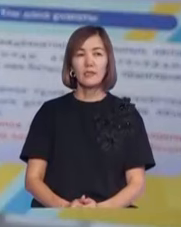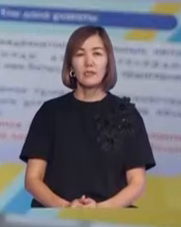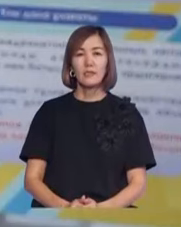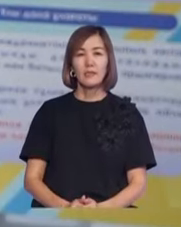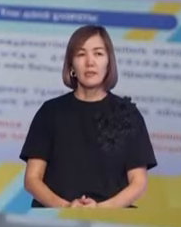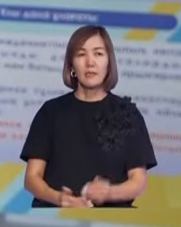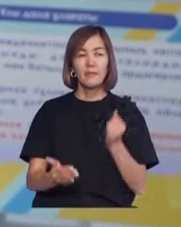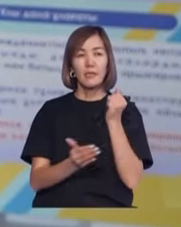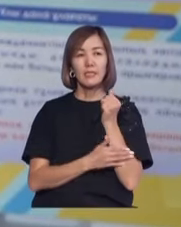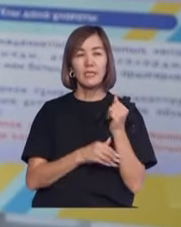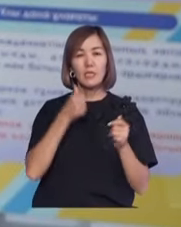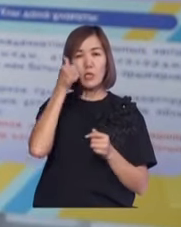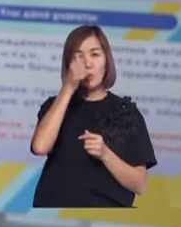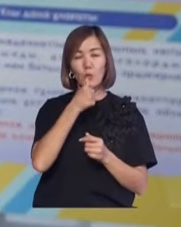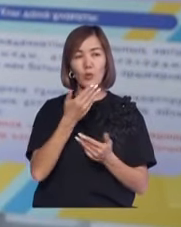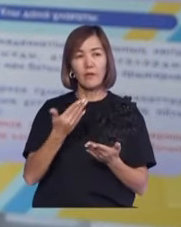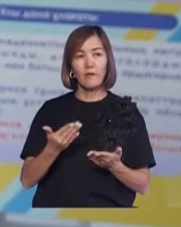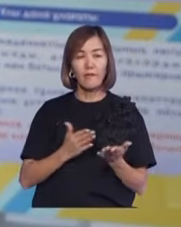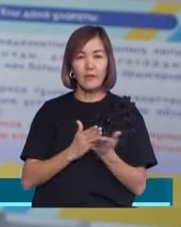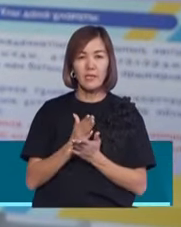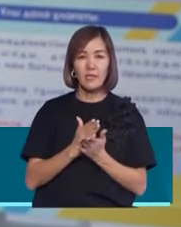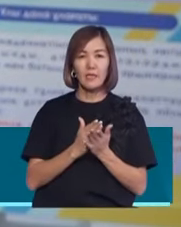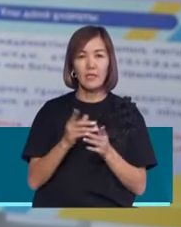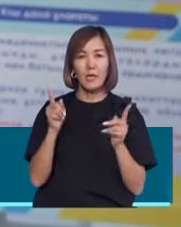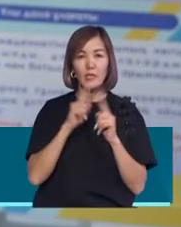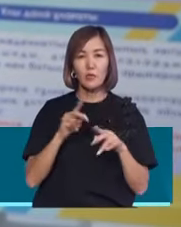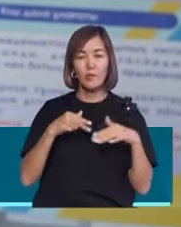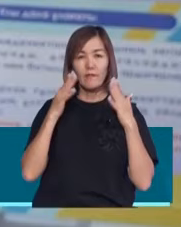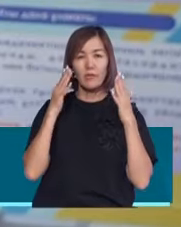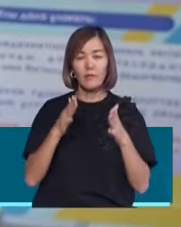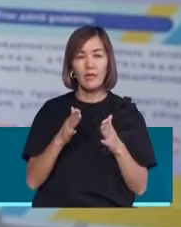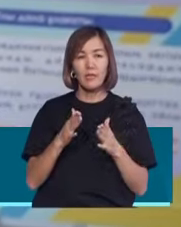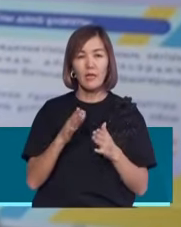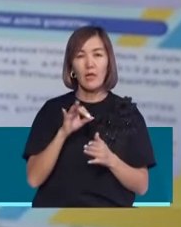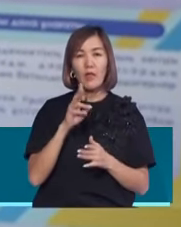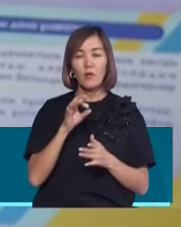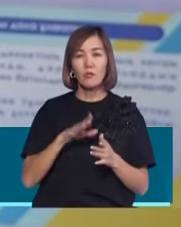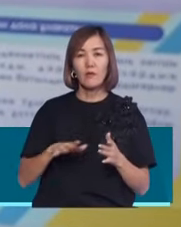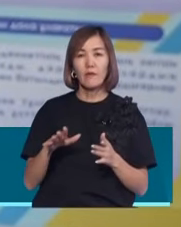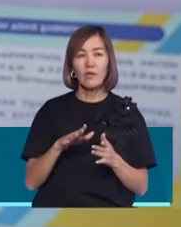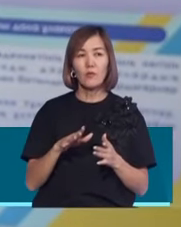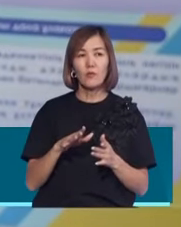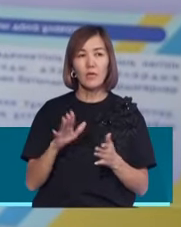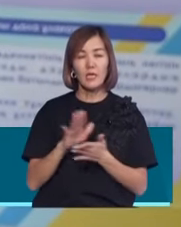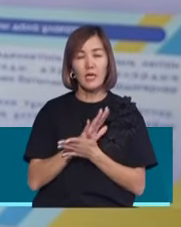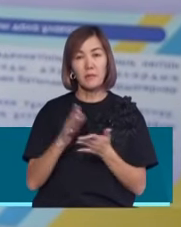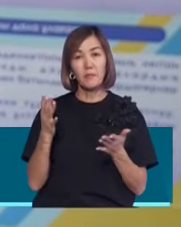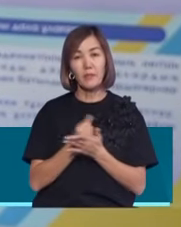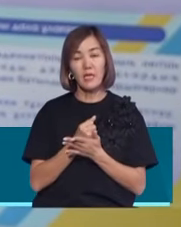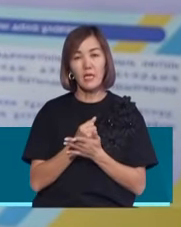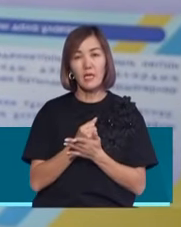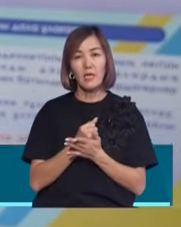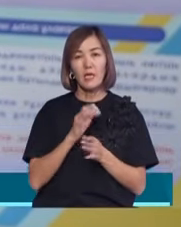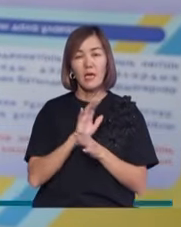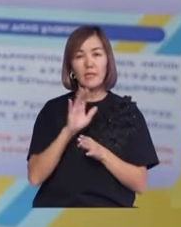В последние годы ветеранам уделяется особое внимание. Среди поэтов Алакольского района я завоевал гран-при, а затем отправил